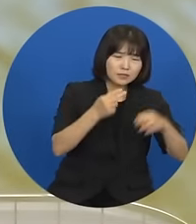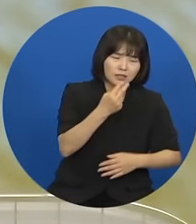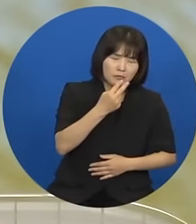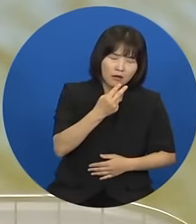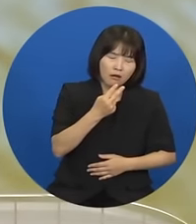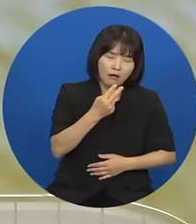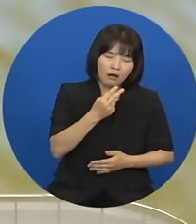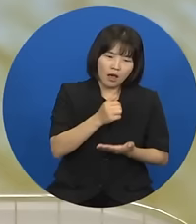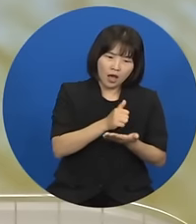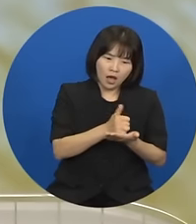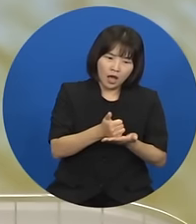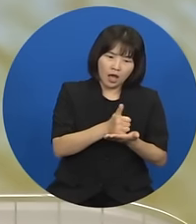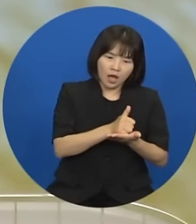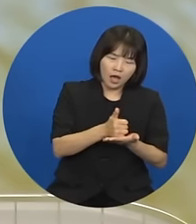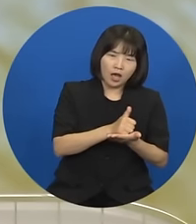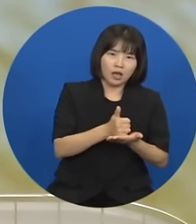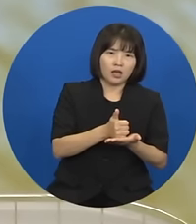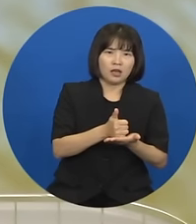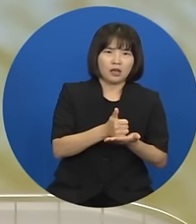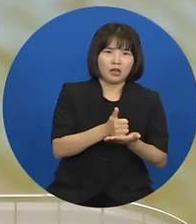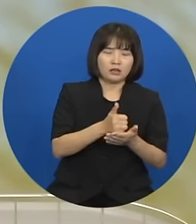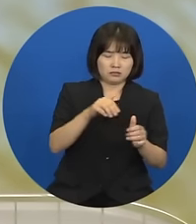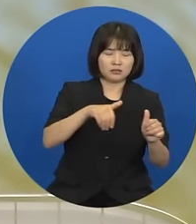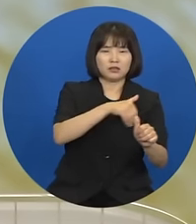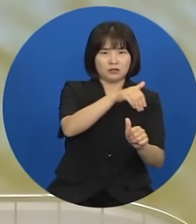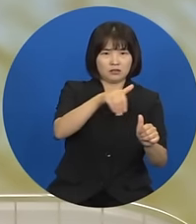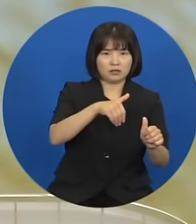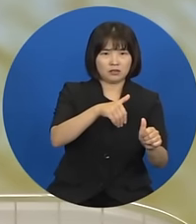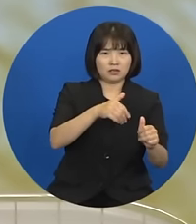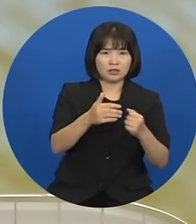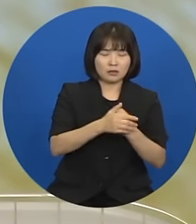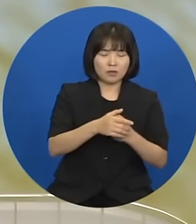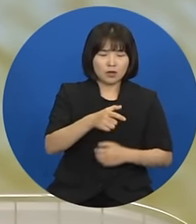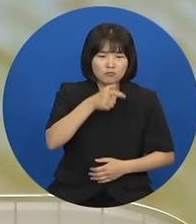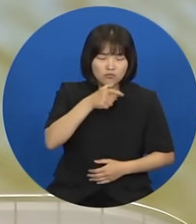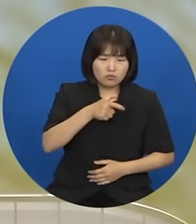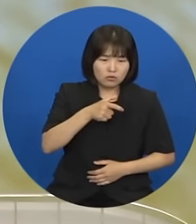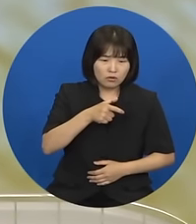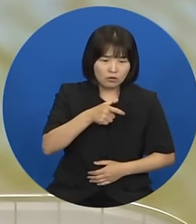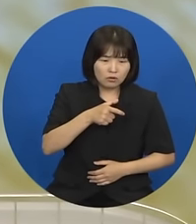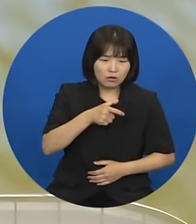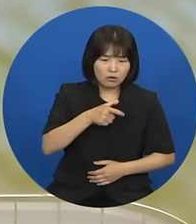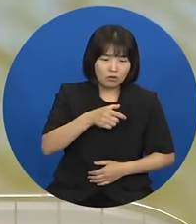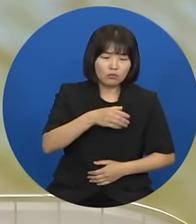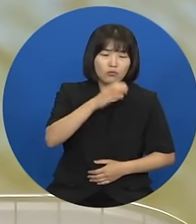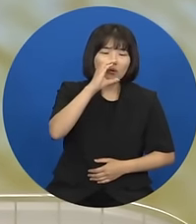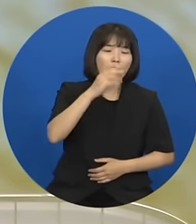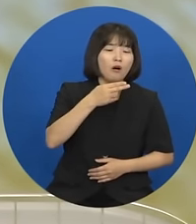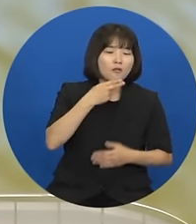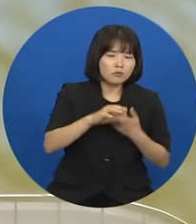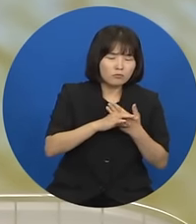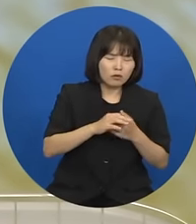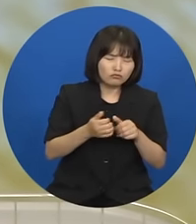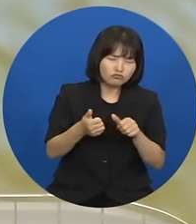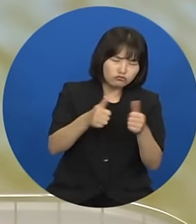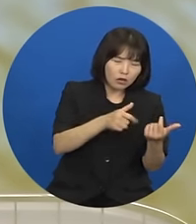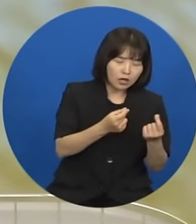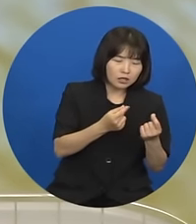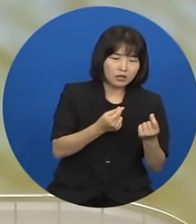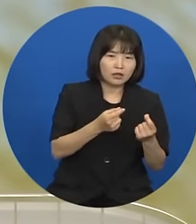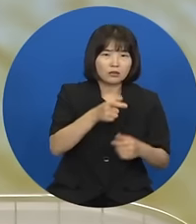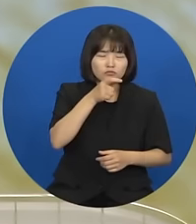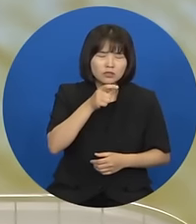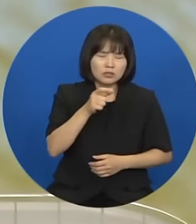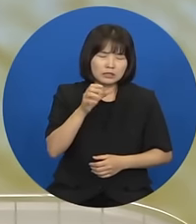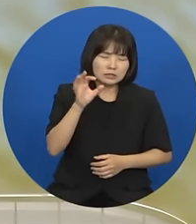위태로워요. 목숨이 경각에 달렸습니다. 그래서 물을 마시지 않으면 죽을 것 같아서 물을 찾아 헤매어요.